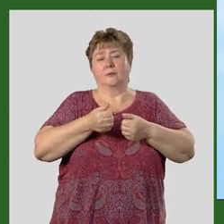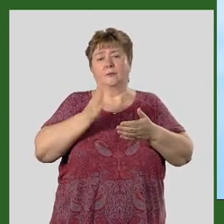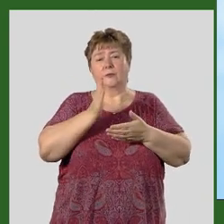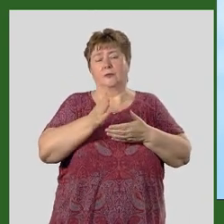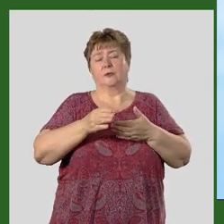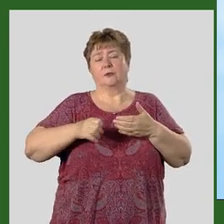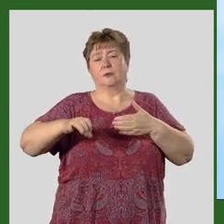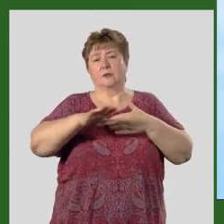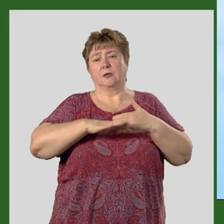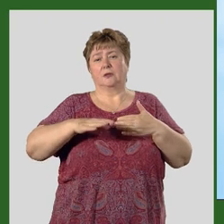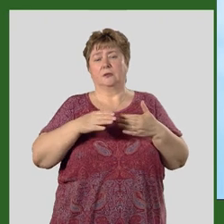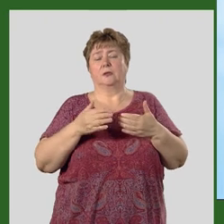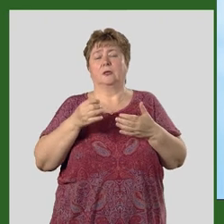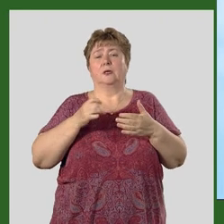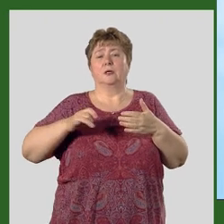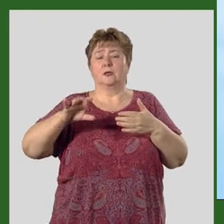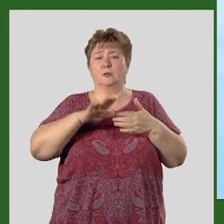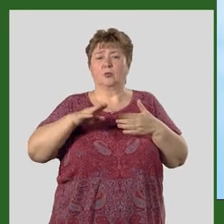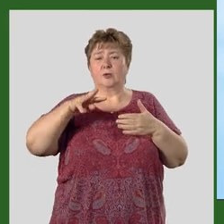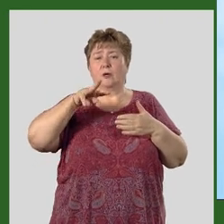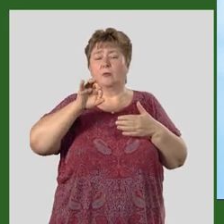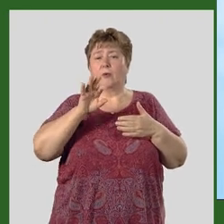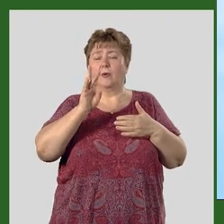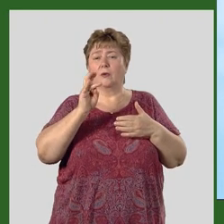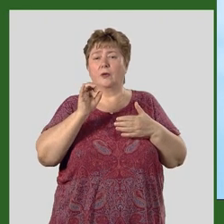стран мира – республика и монархия.